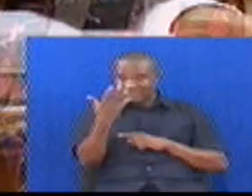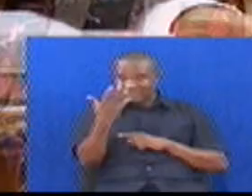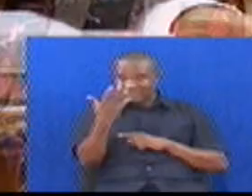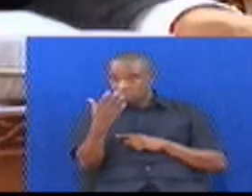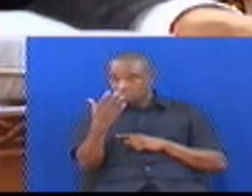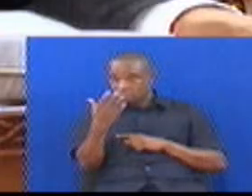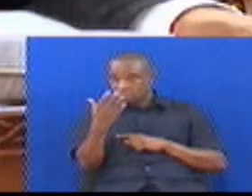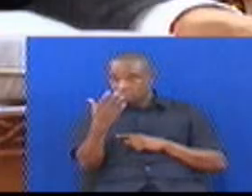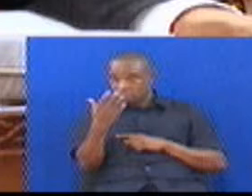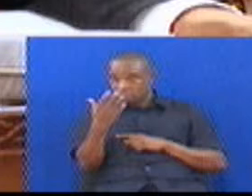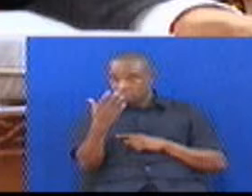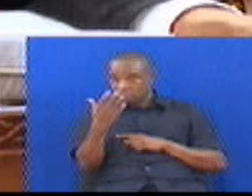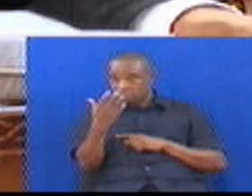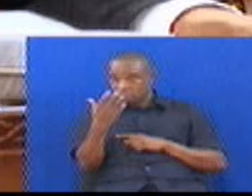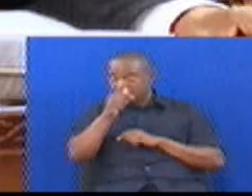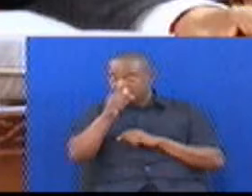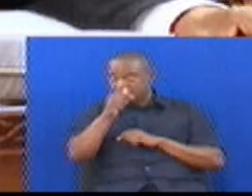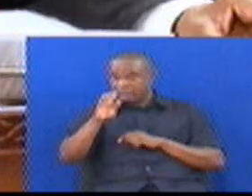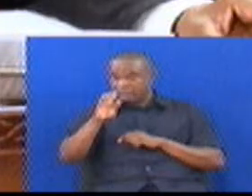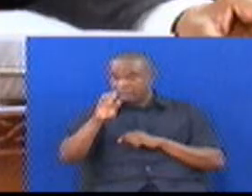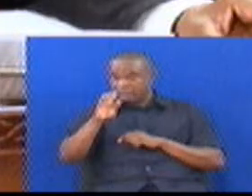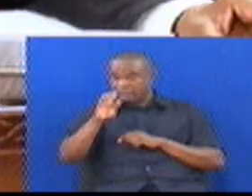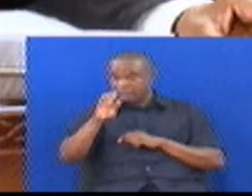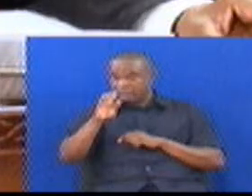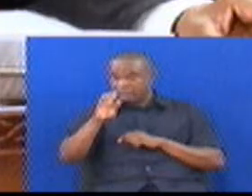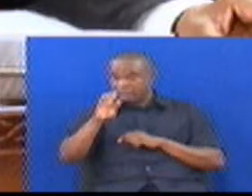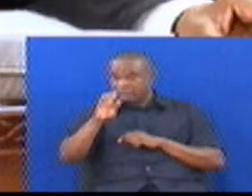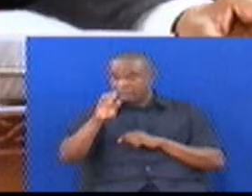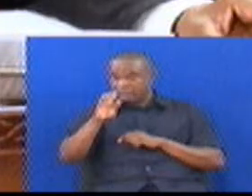935.94 ni kwa Tanzania bara na shilingi bilioni